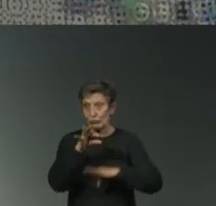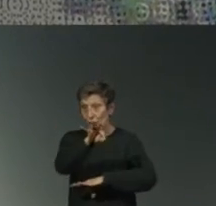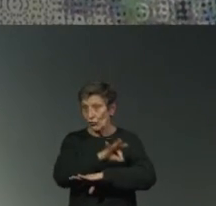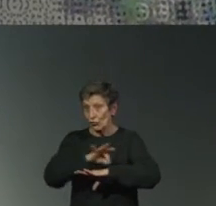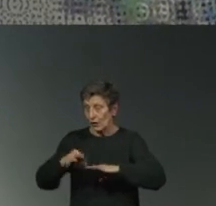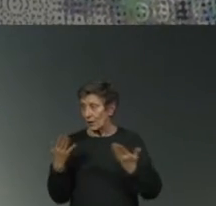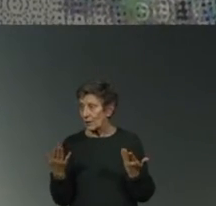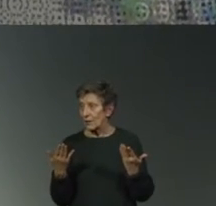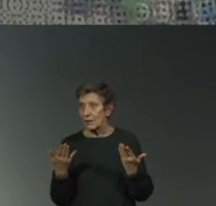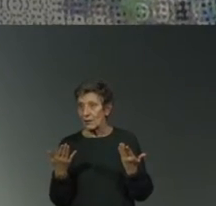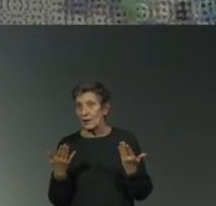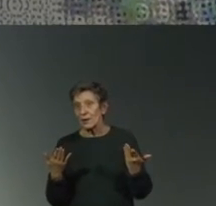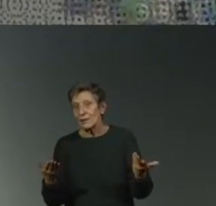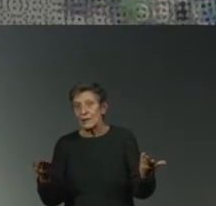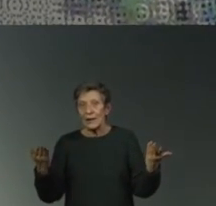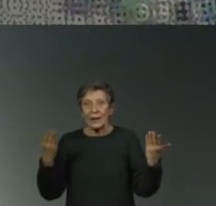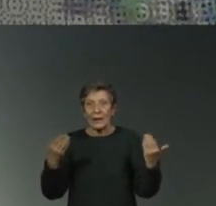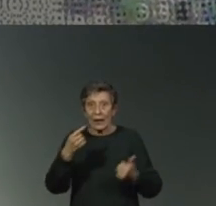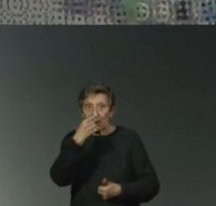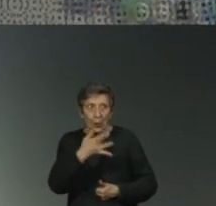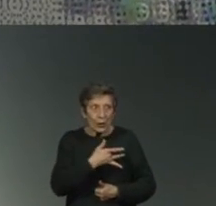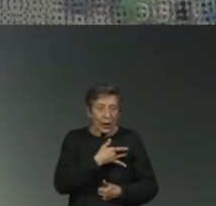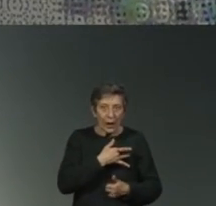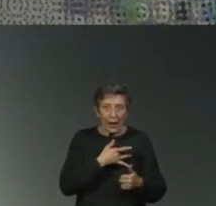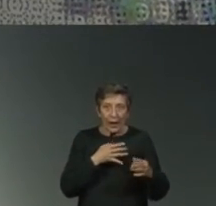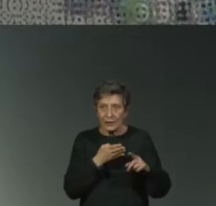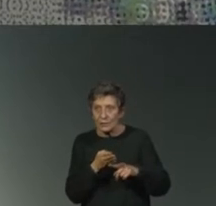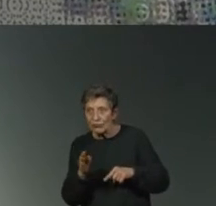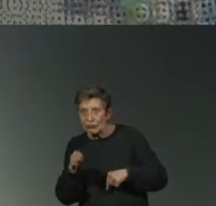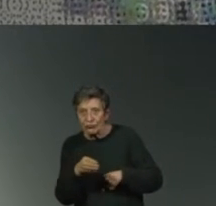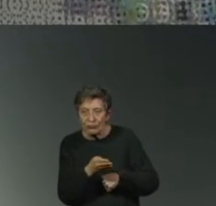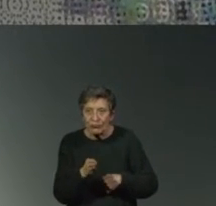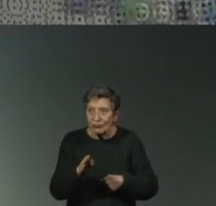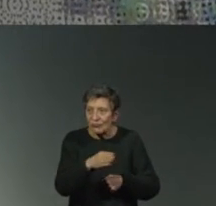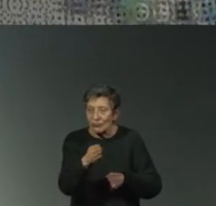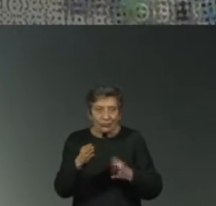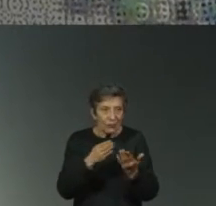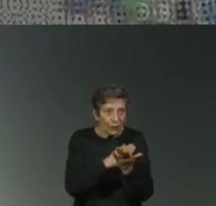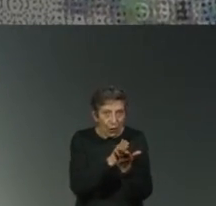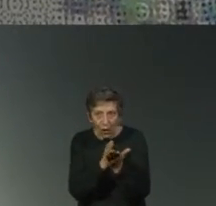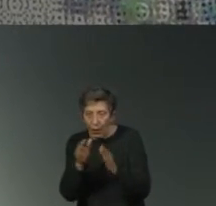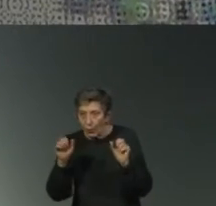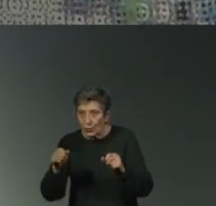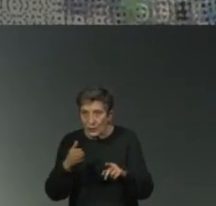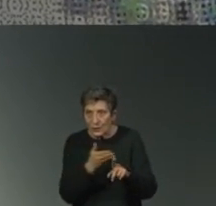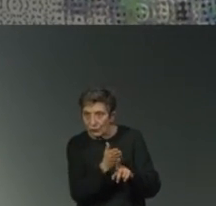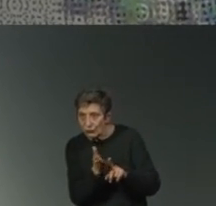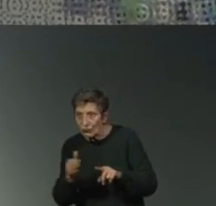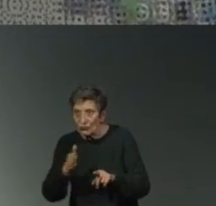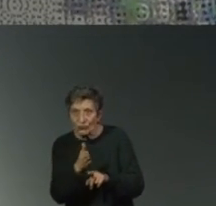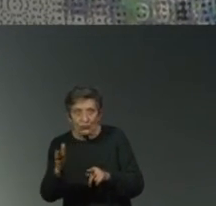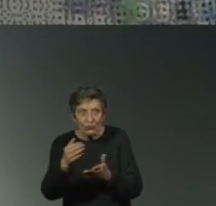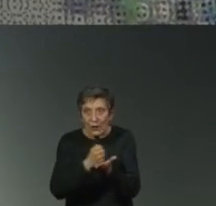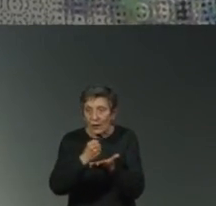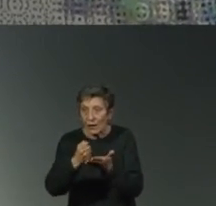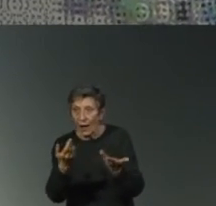de se promener, en quelque sorte, dans des hypothèses, dans des voies différentes, de les tester,